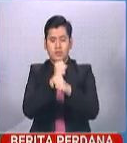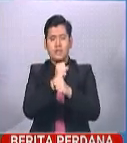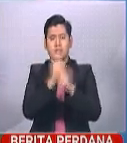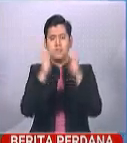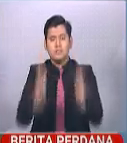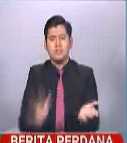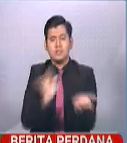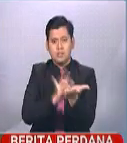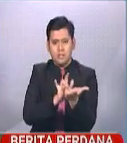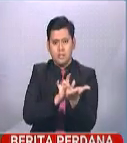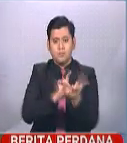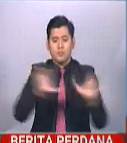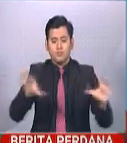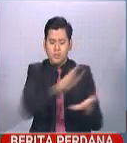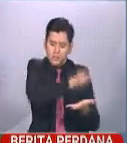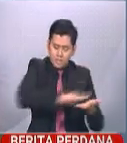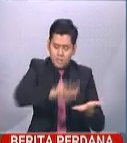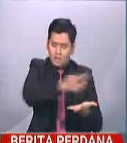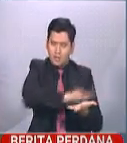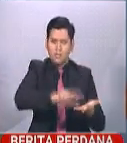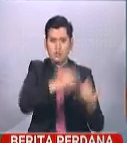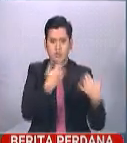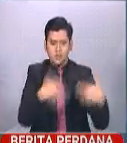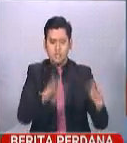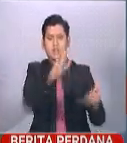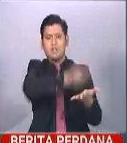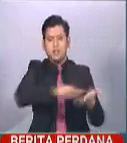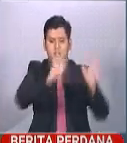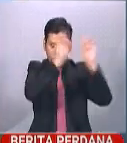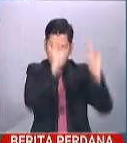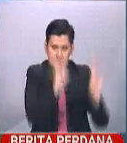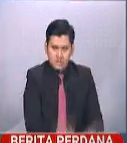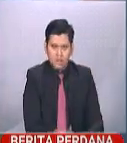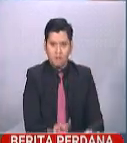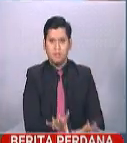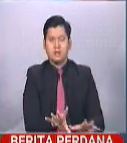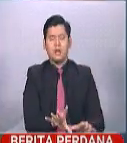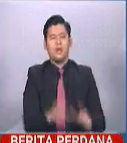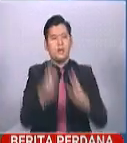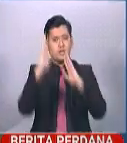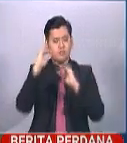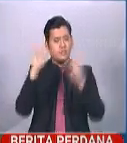berkala bagi memastikan tiada jangkitan itu dalam kalangan petugas